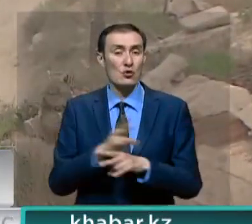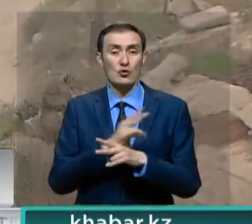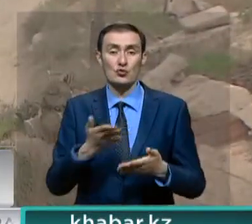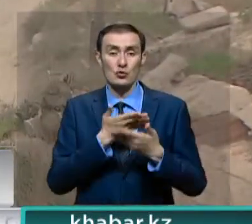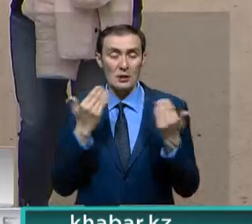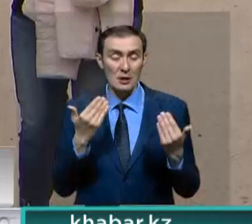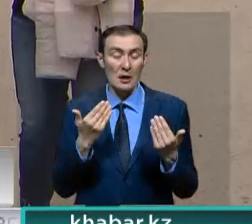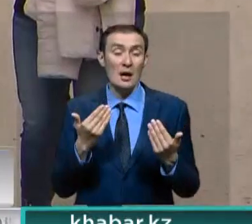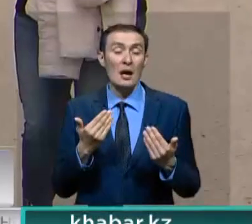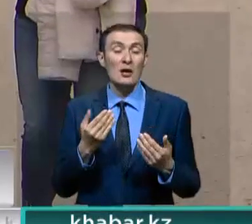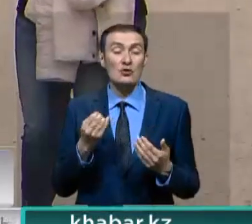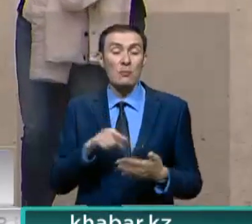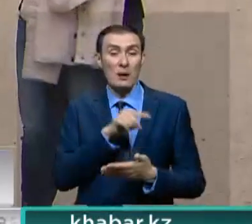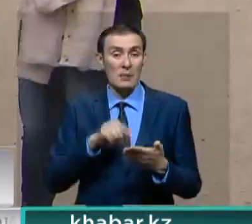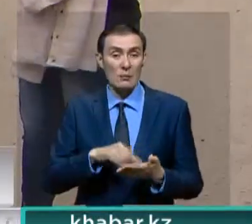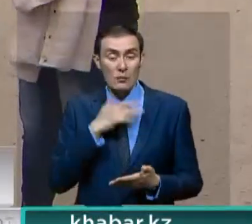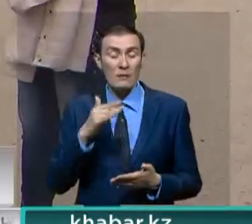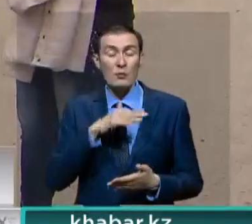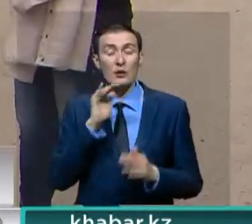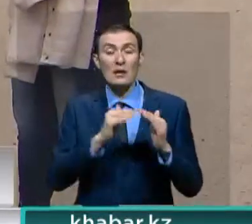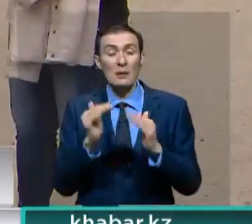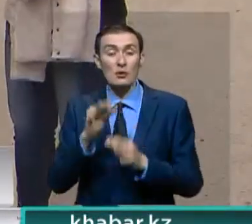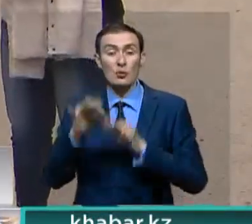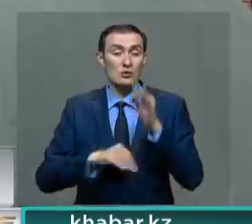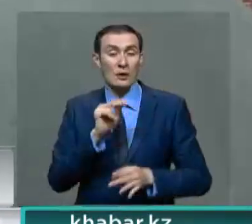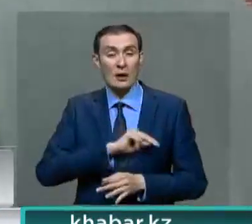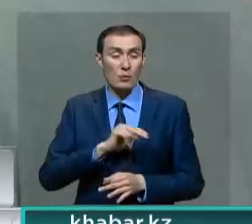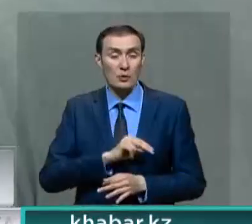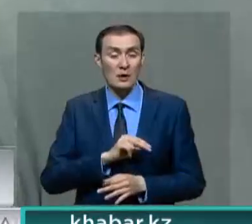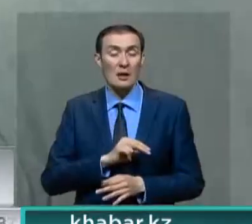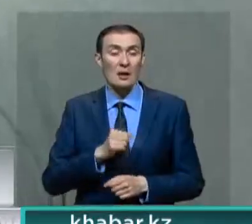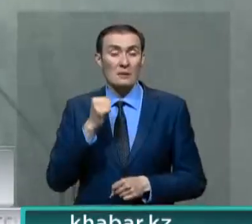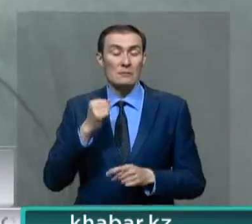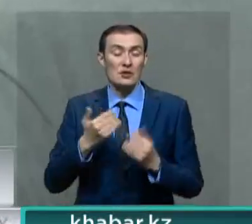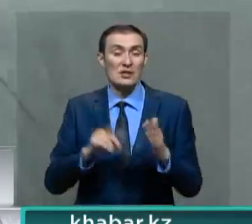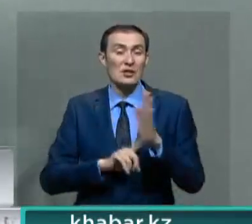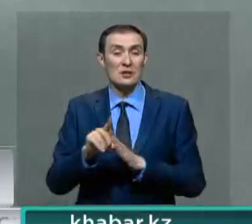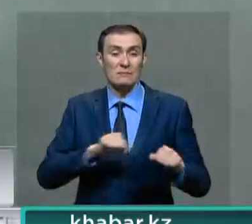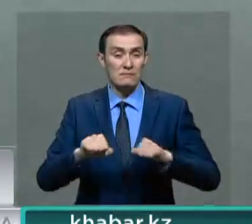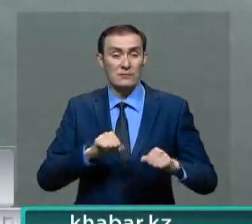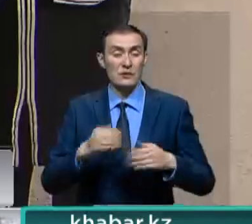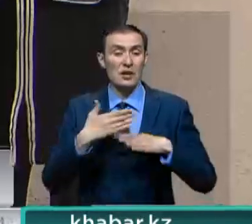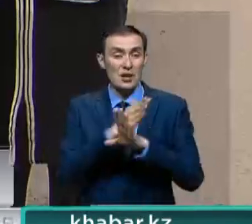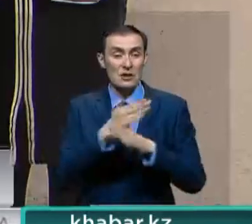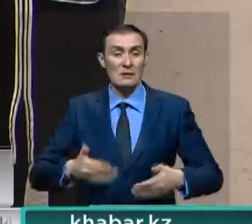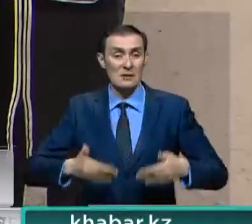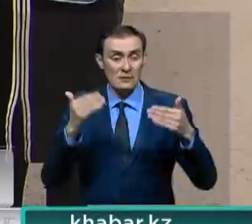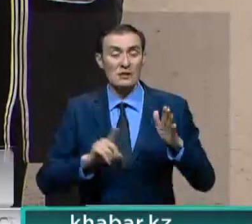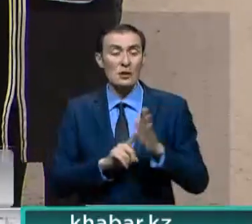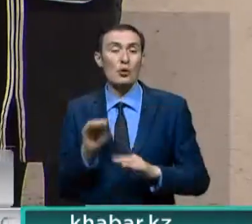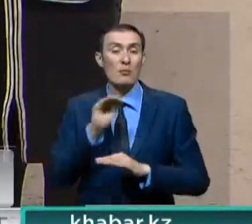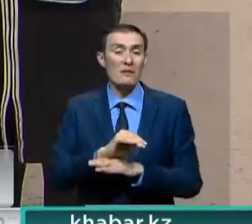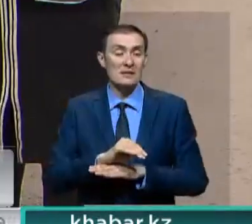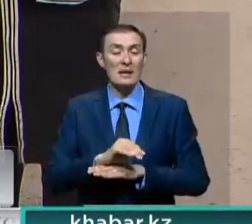только половина всех проблем местных жителей. Во многих домах из-за круглосуточной работы тяжелой техники уже пошли трещины. Ко всему еще добавилась